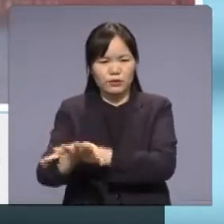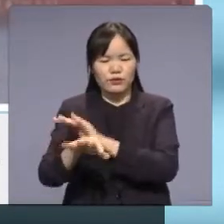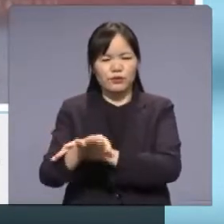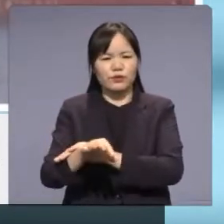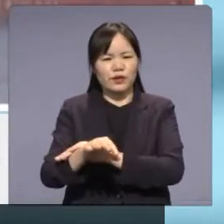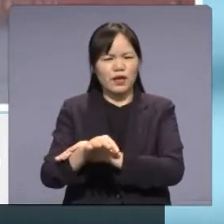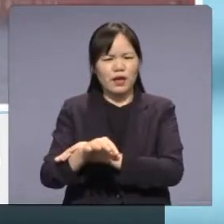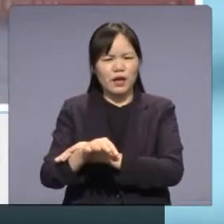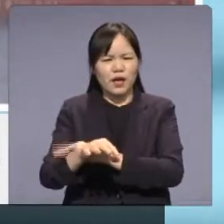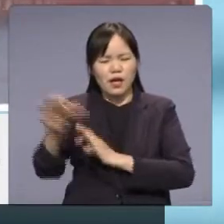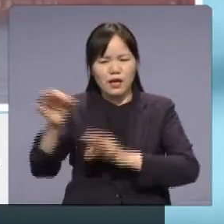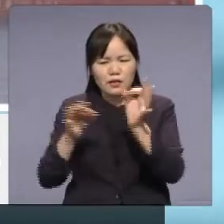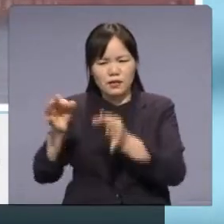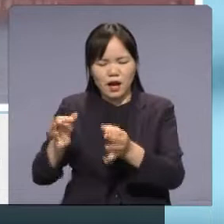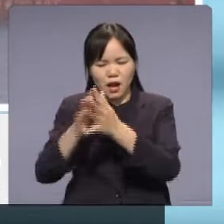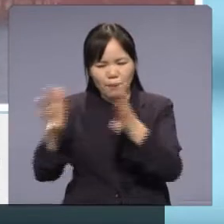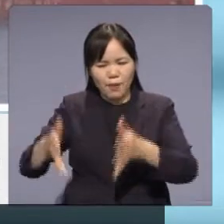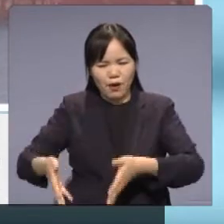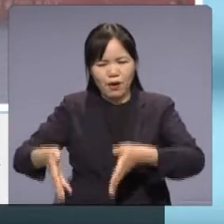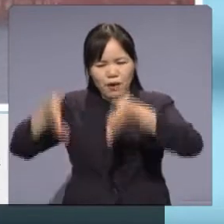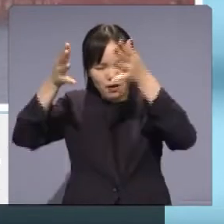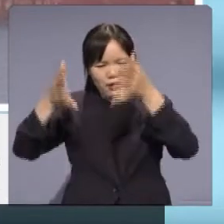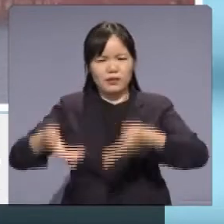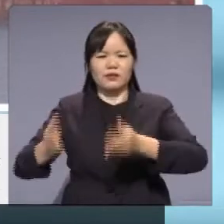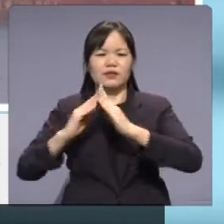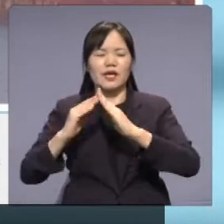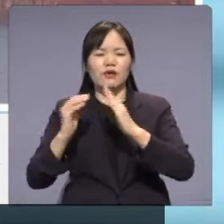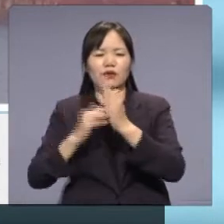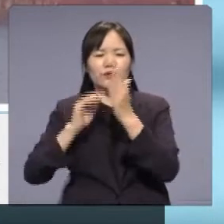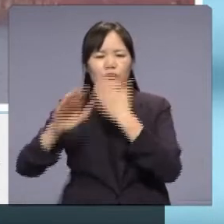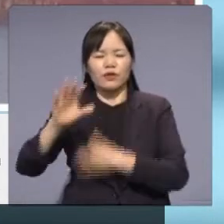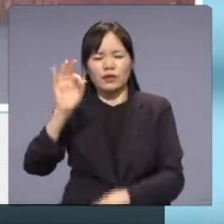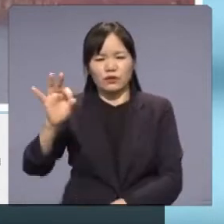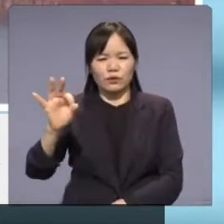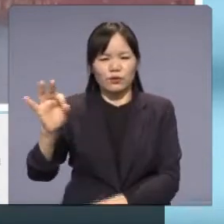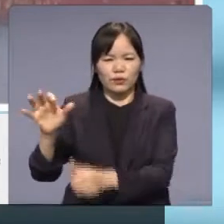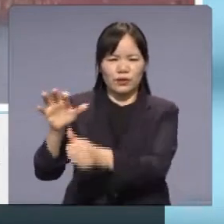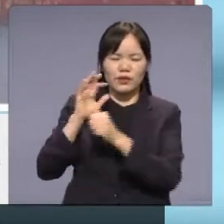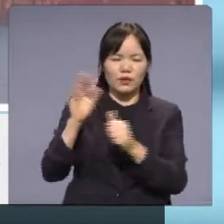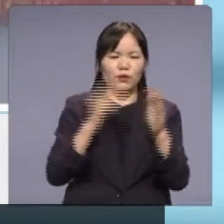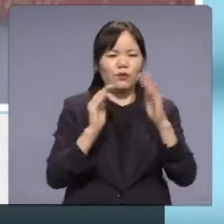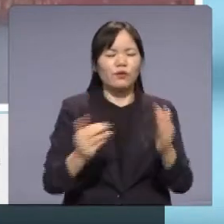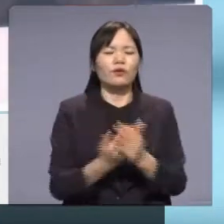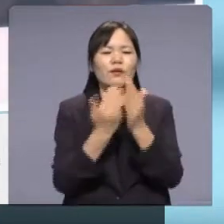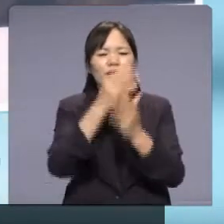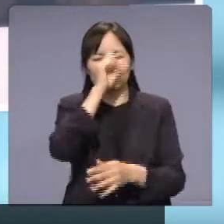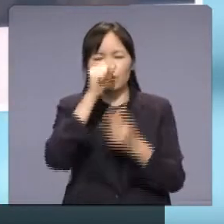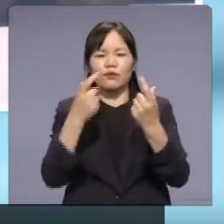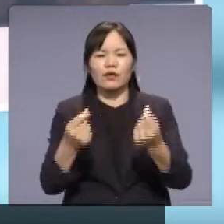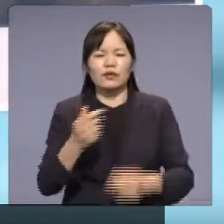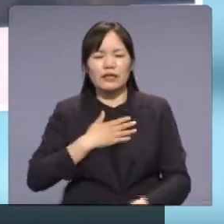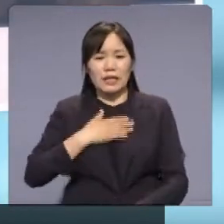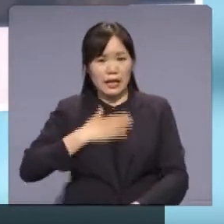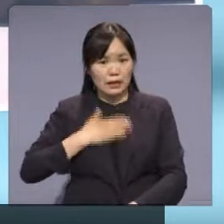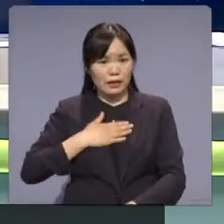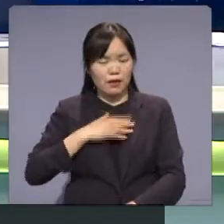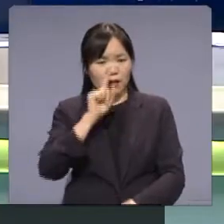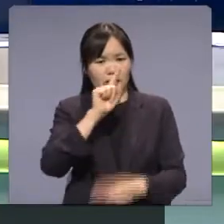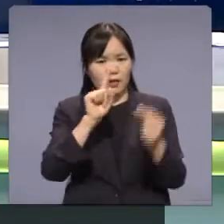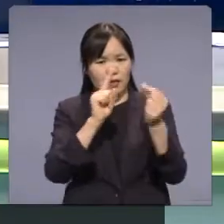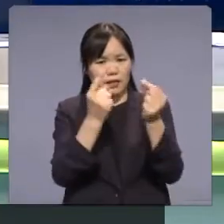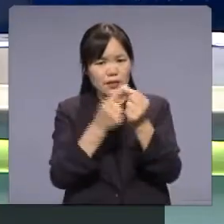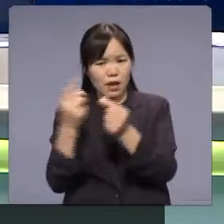고층 주상복합을 만들어서 그 비용으로 이제 부두를 공공개발을 하면 될 것 같습니다. 네, 후보님 제가 알고 있기는